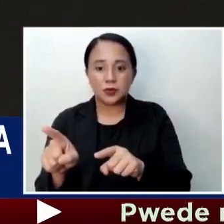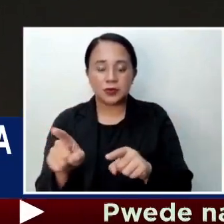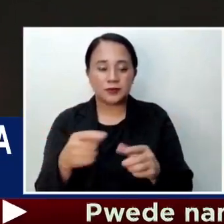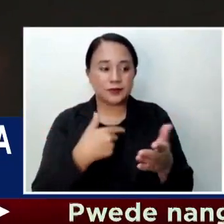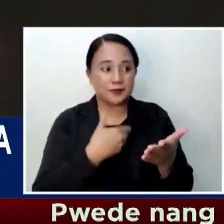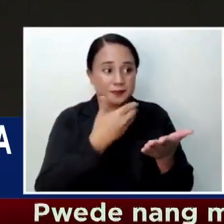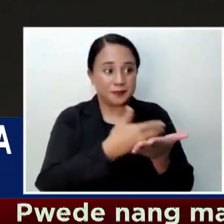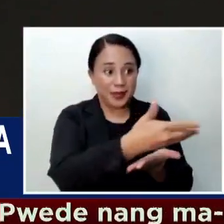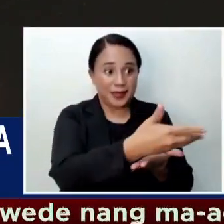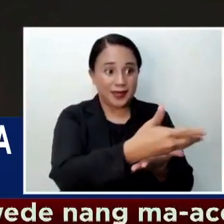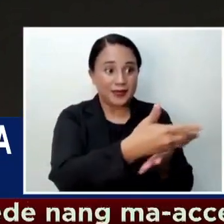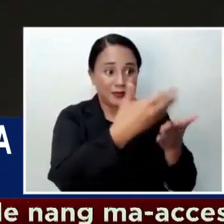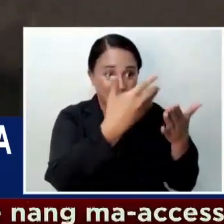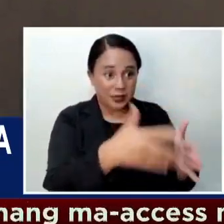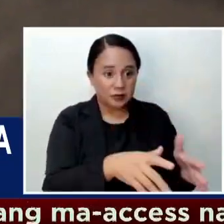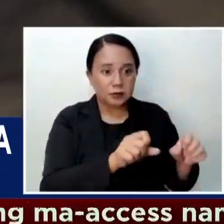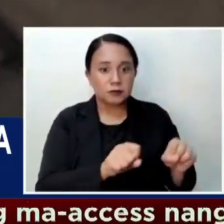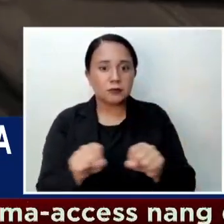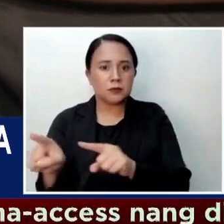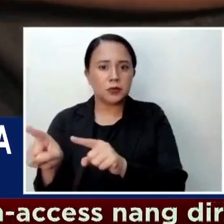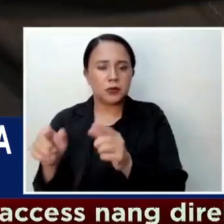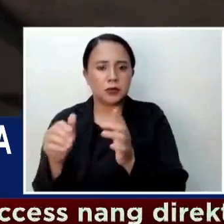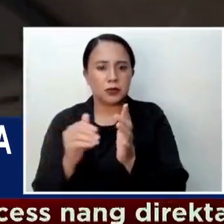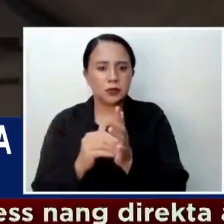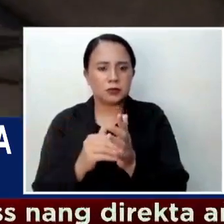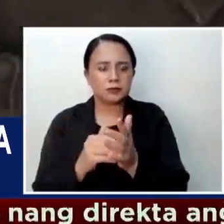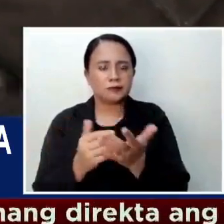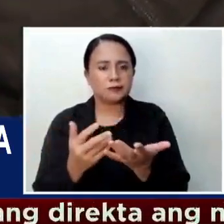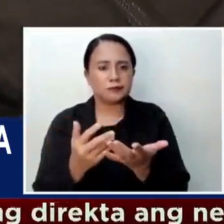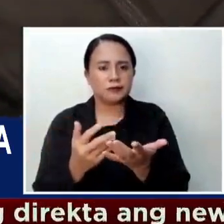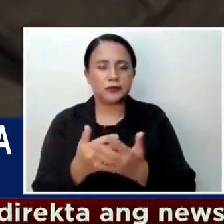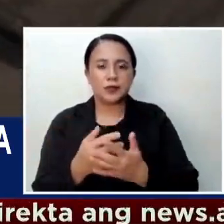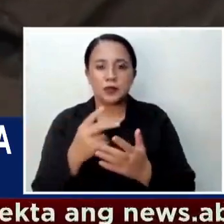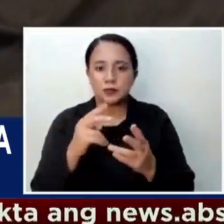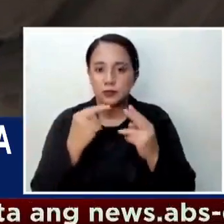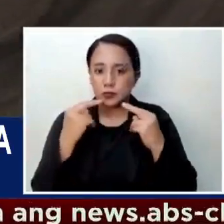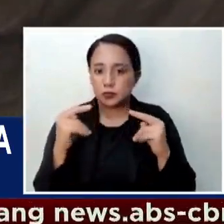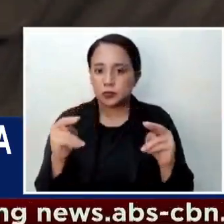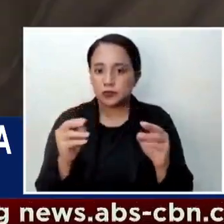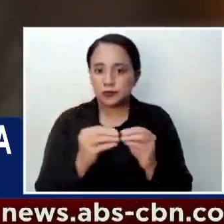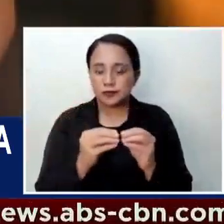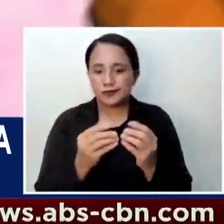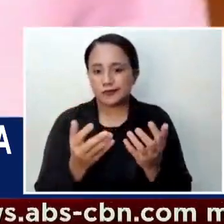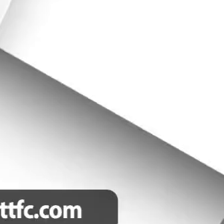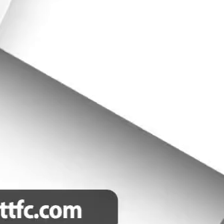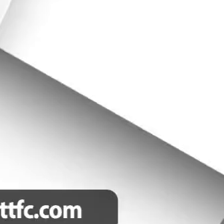nakabili sa sanggol. Abangan po ninyo ang kabuuan ng balitang yan maya-maya po lamang.